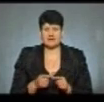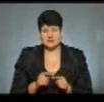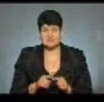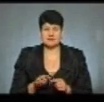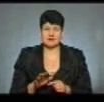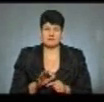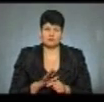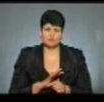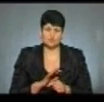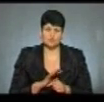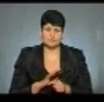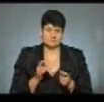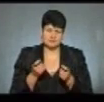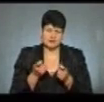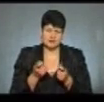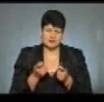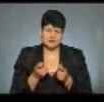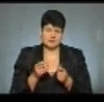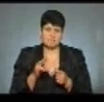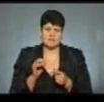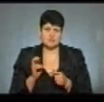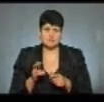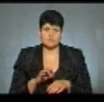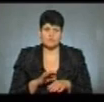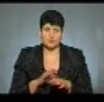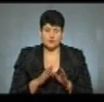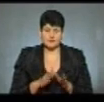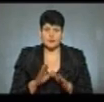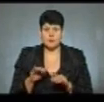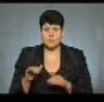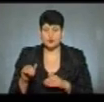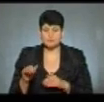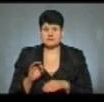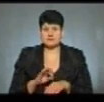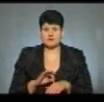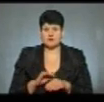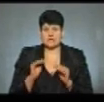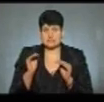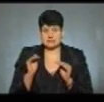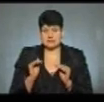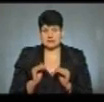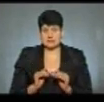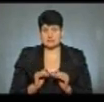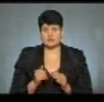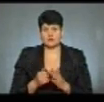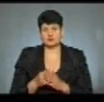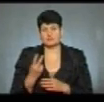такий, скажімо, невеличкий пік захворюваності. І потім захворюваність знизилась до межах